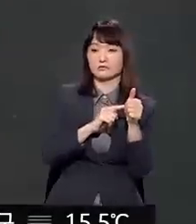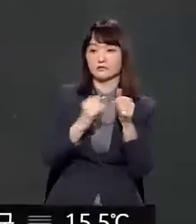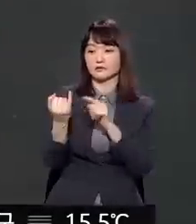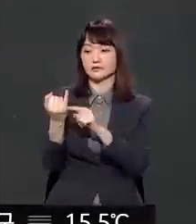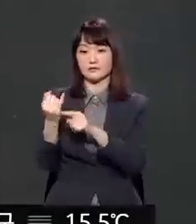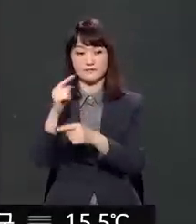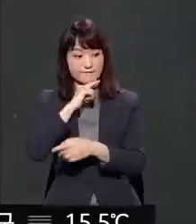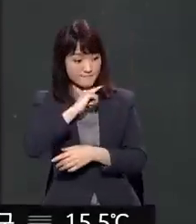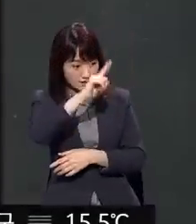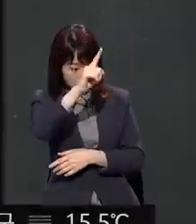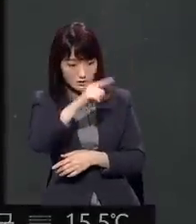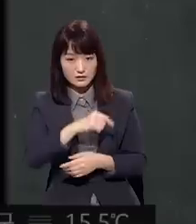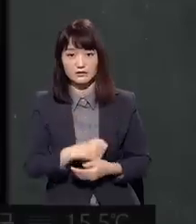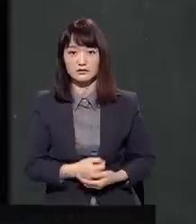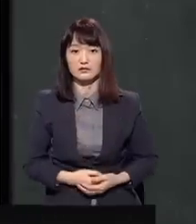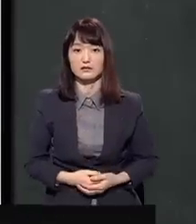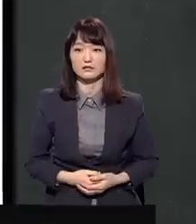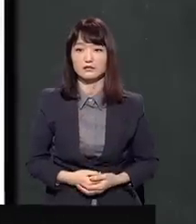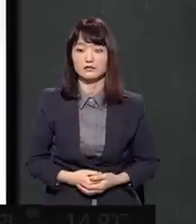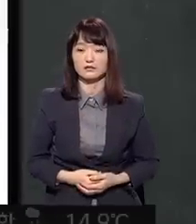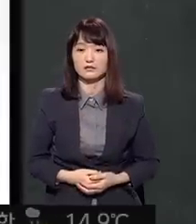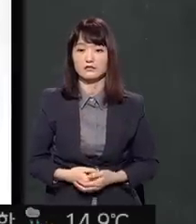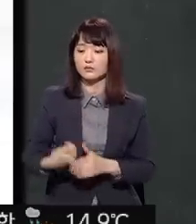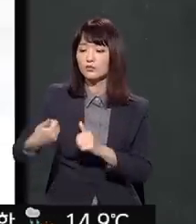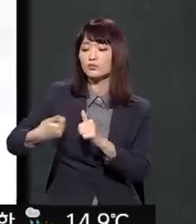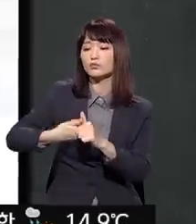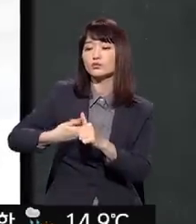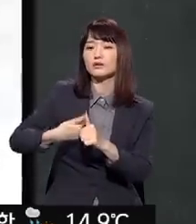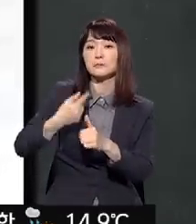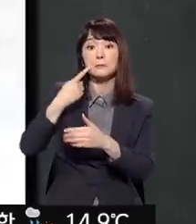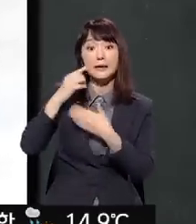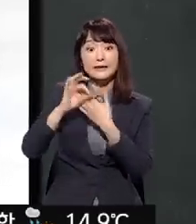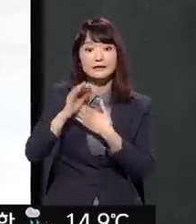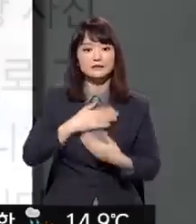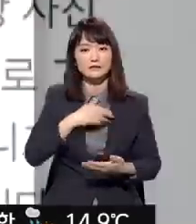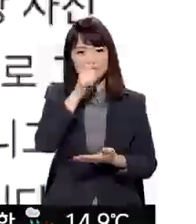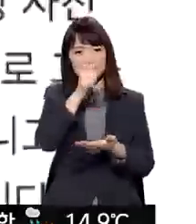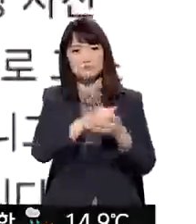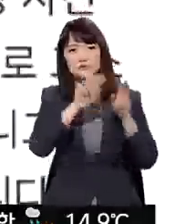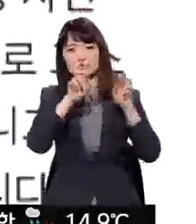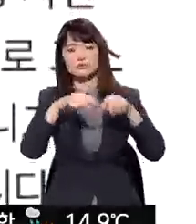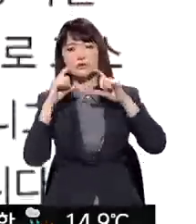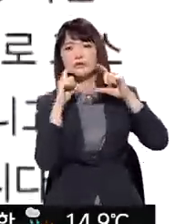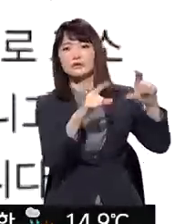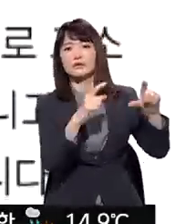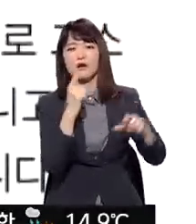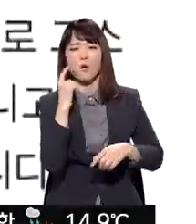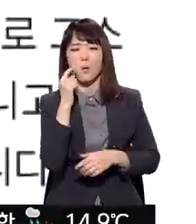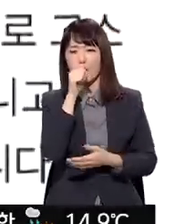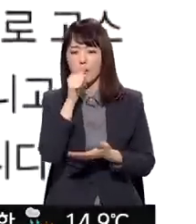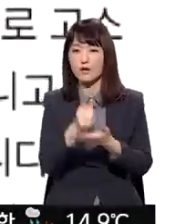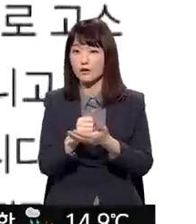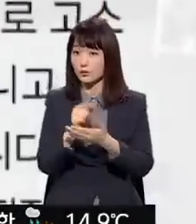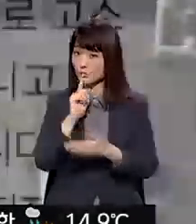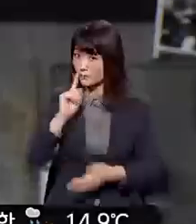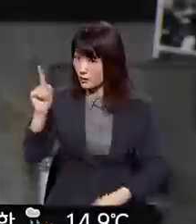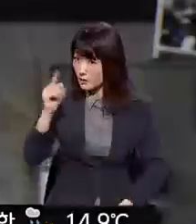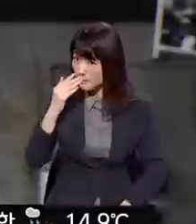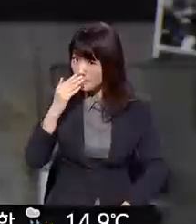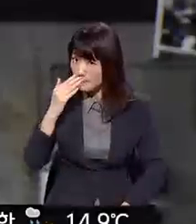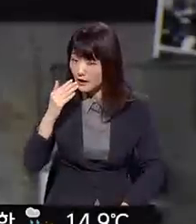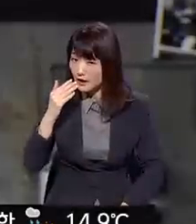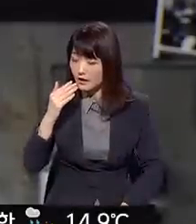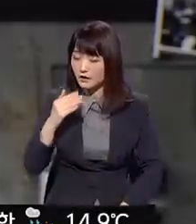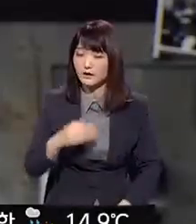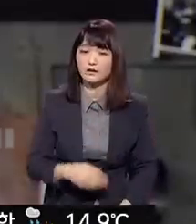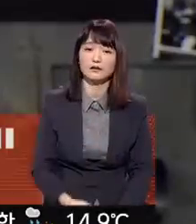고소를 했습니다. 근데 조언을 구했냐 뭐냐면 만약에 내가 무죄 받으면은 무고죄로 고소할 수 있냐고 물어본 건데 또 그리고 이